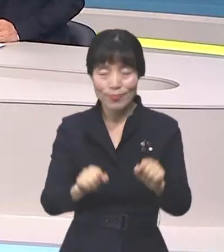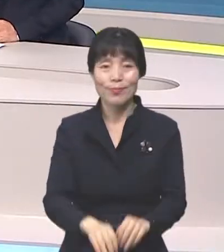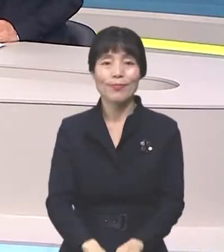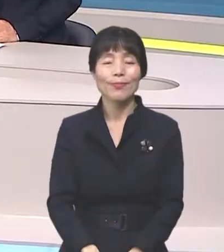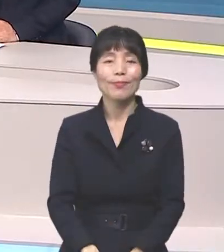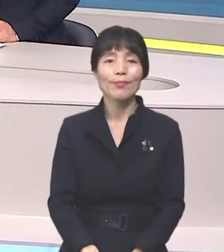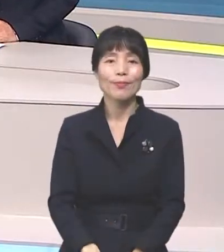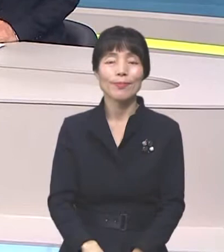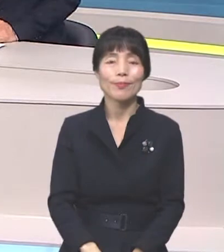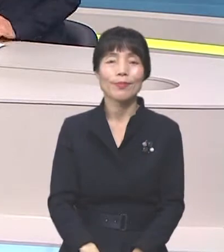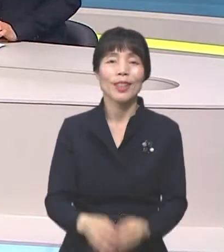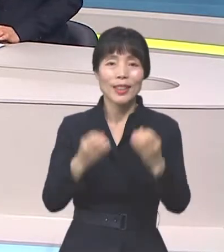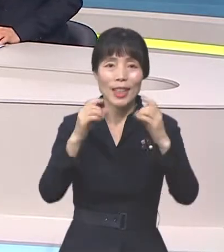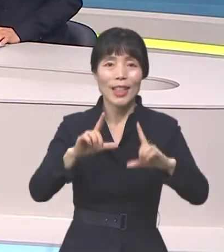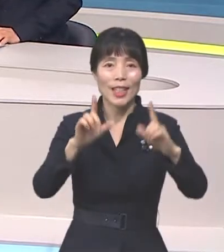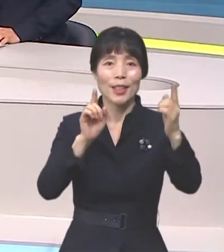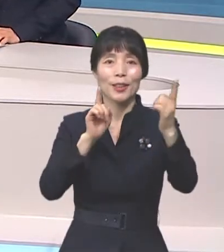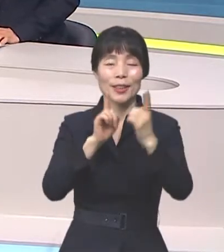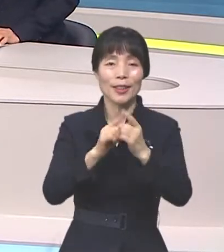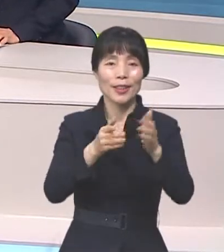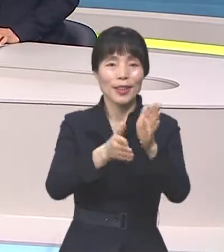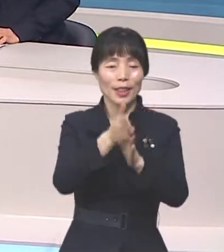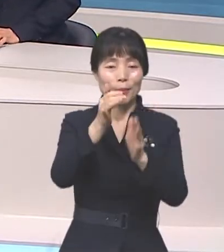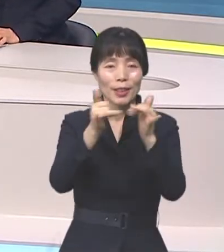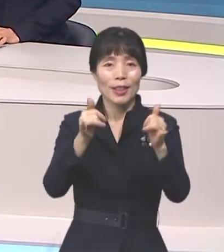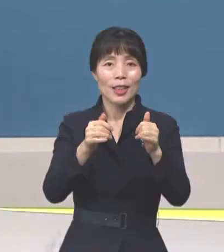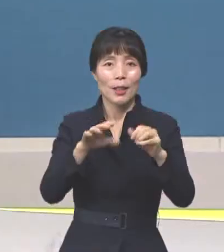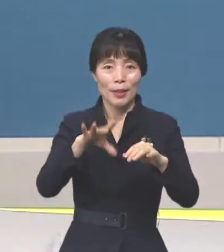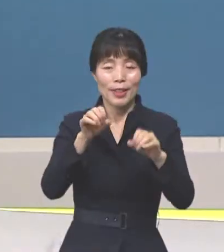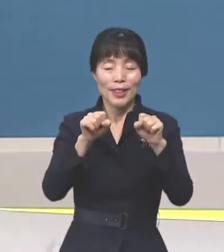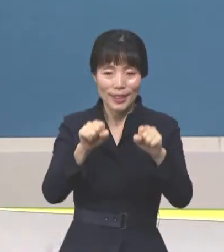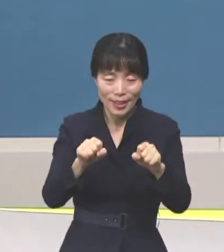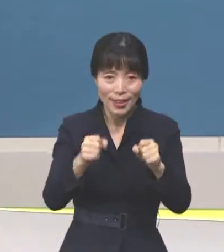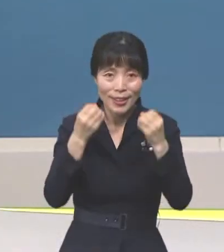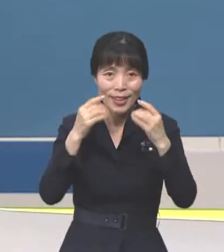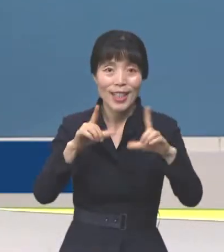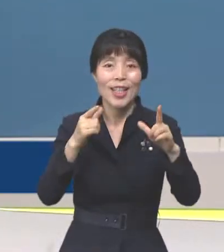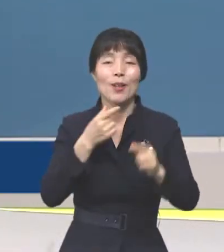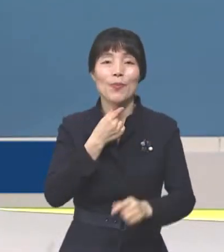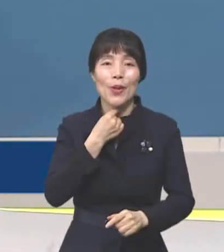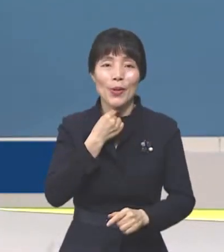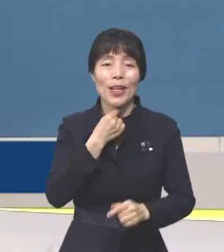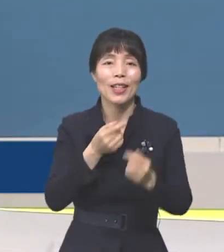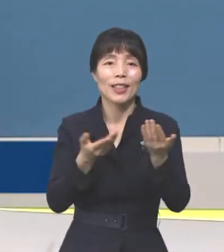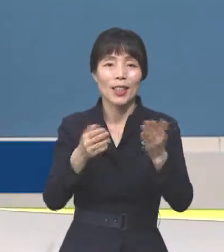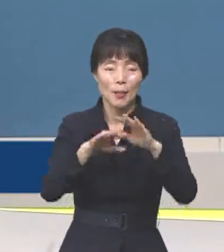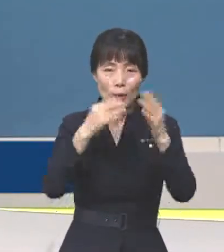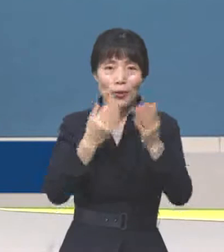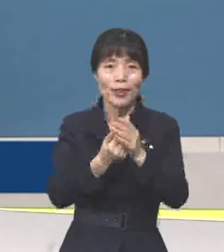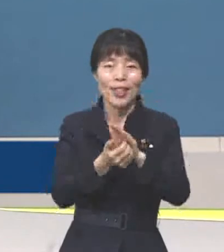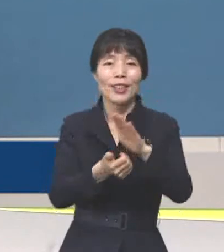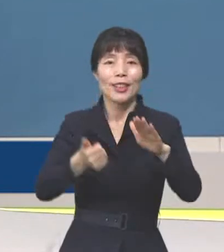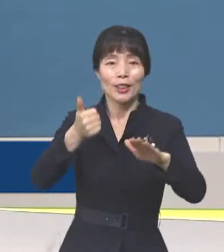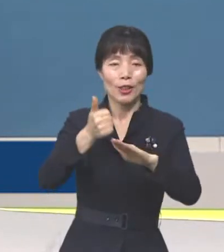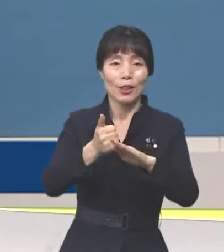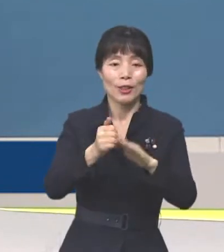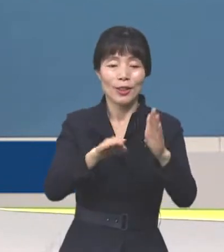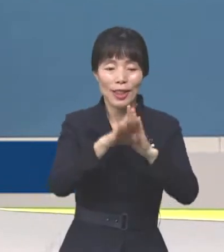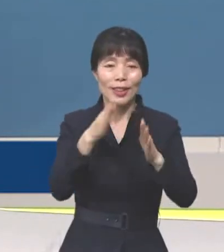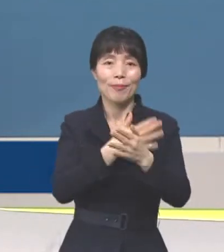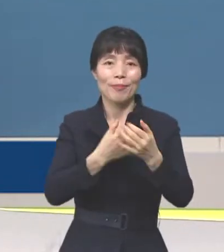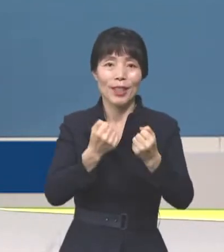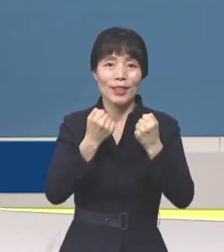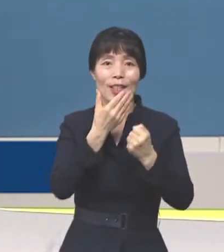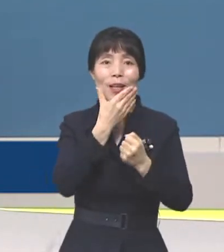네, 경제는 새해가 밝았습니다. 먼저 시민들께 인사부터 해주실까요? 네. 새해 뜻하신 바 모두 성취하시고 가정의 건강과